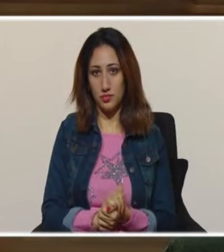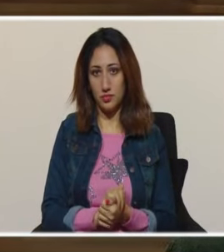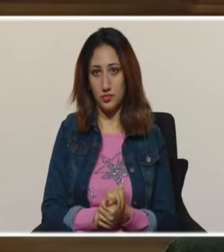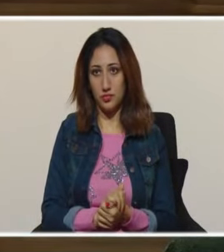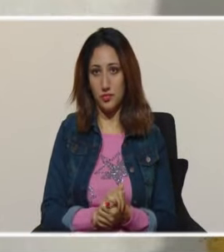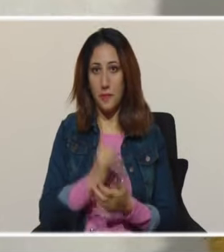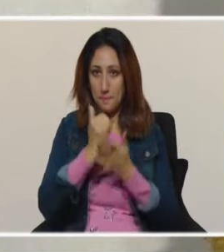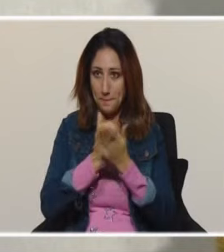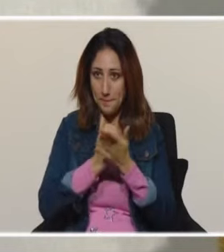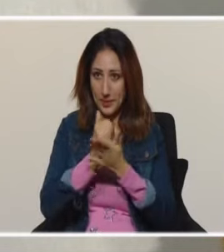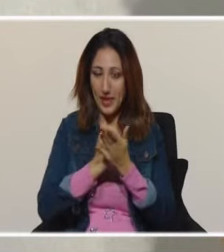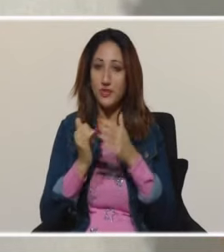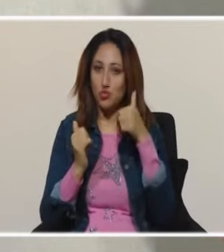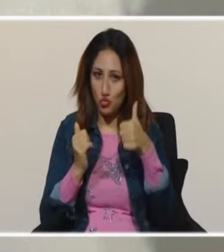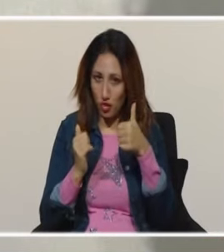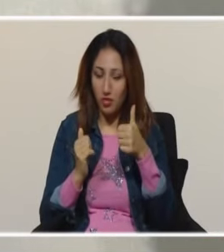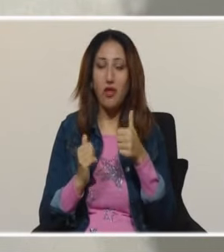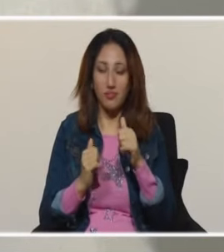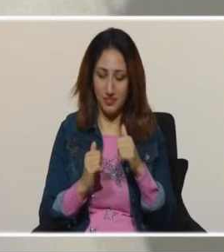وشاطرة في المدرسة؟ اه.